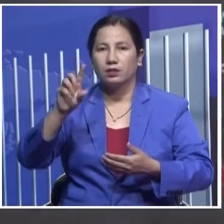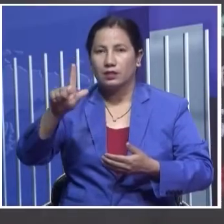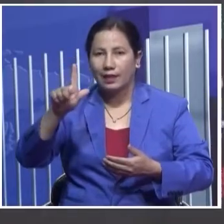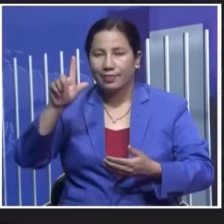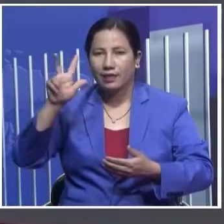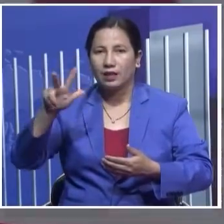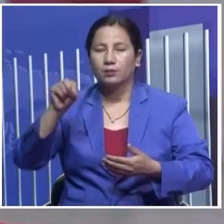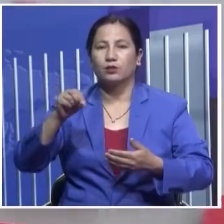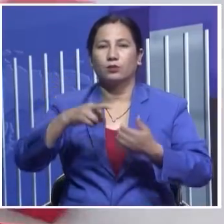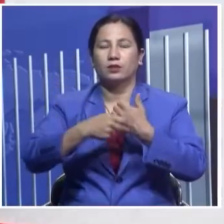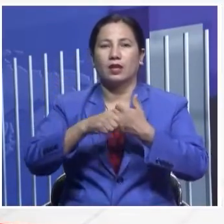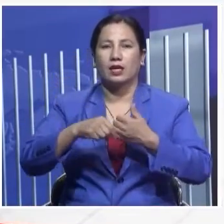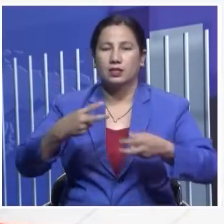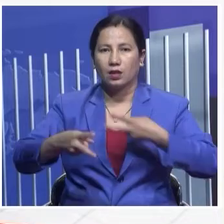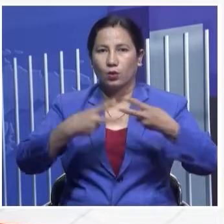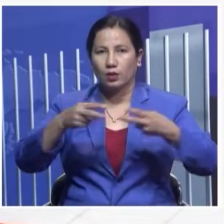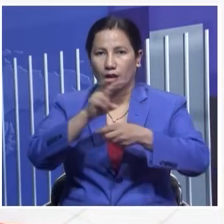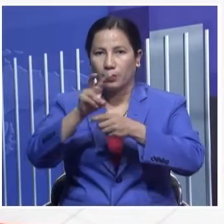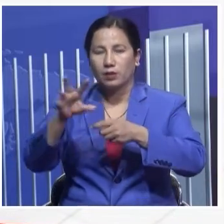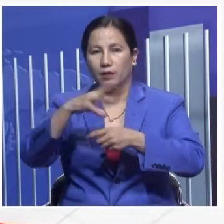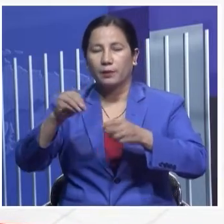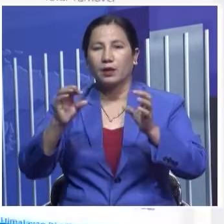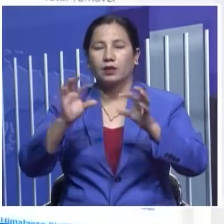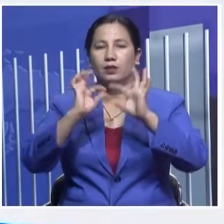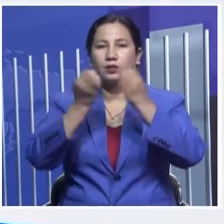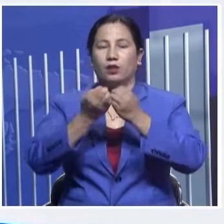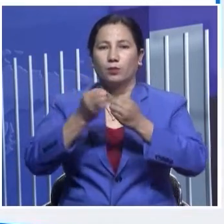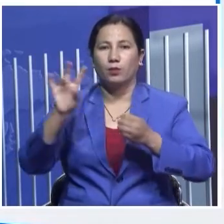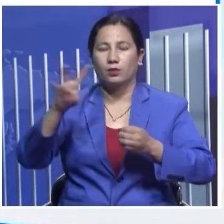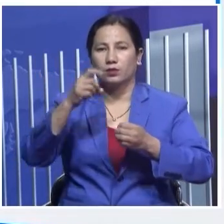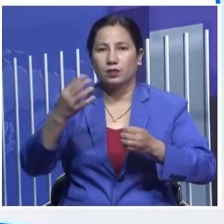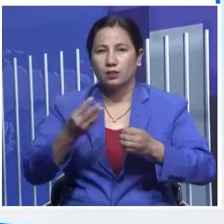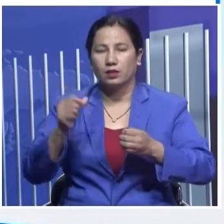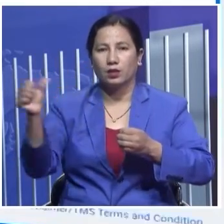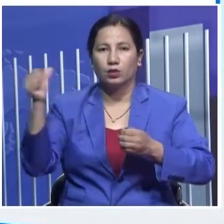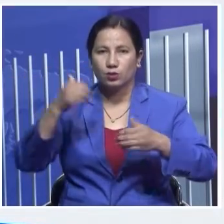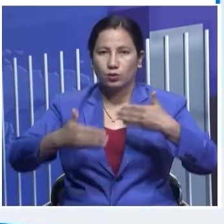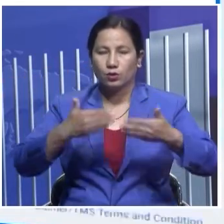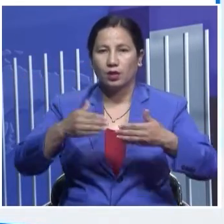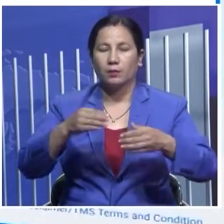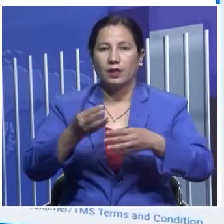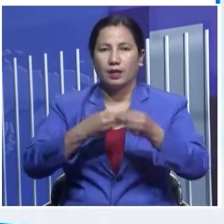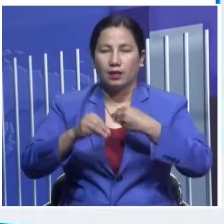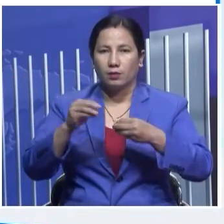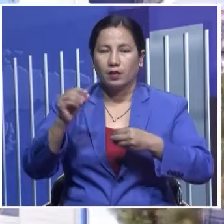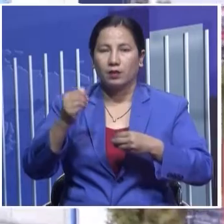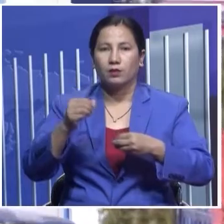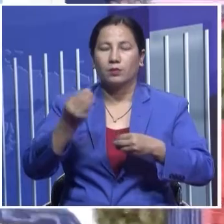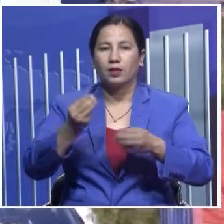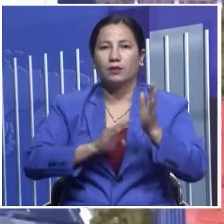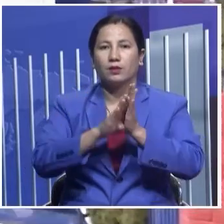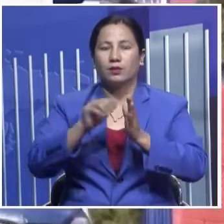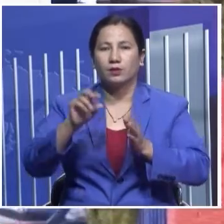2,223.78 बिन्दुमा झरेको छ। आज होटल र पर्यटन बाहेक सबै समूहको शेयर घटेको छ। निप्से घटे पनि हिजोको तुलनामा कारोबार रकम भने केही बढेको